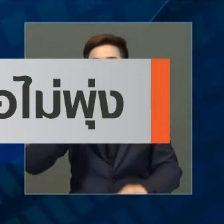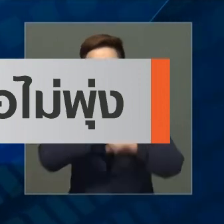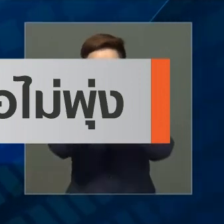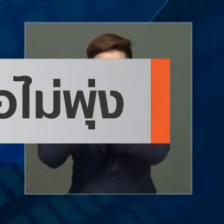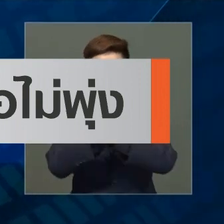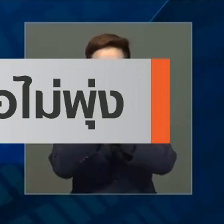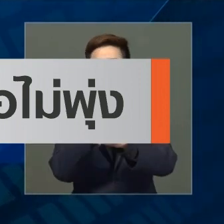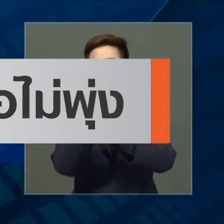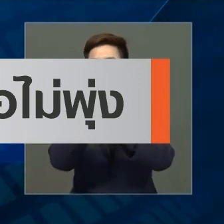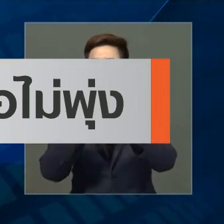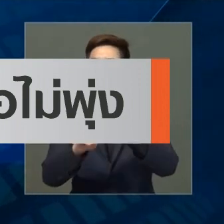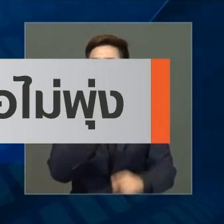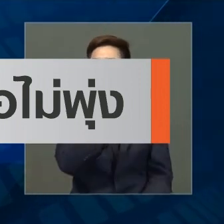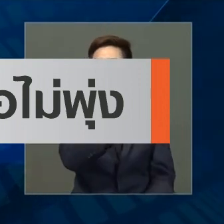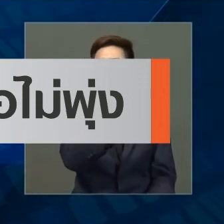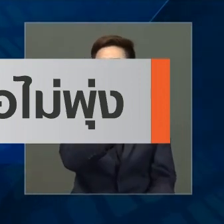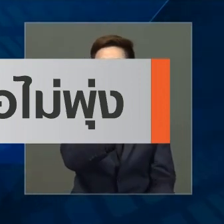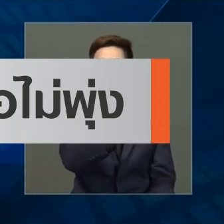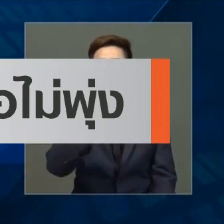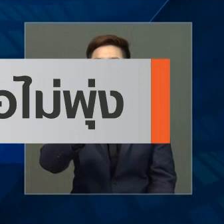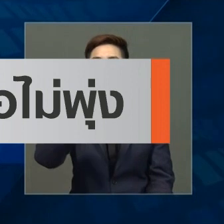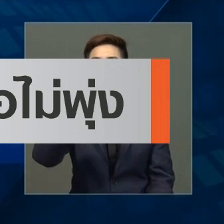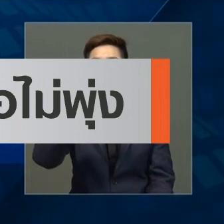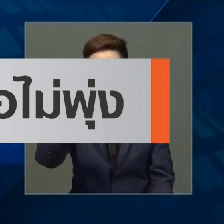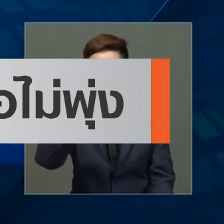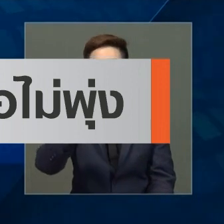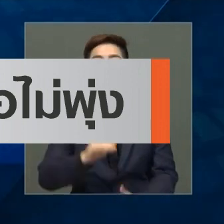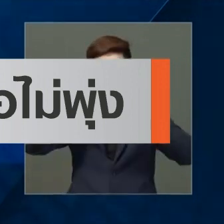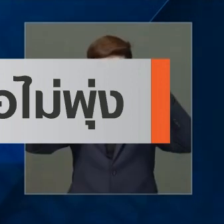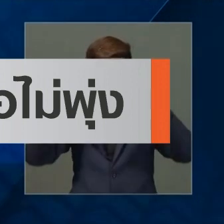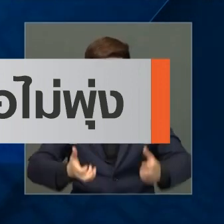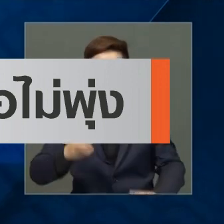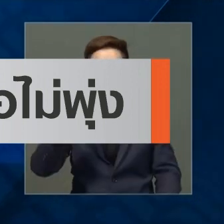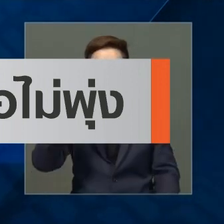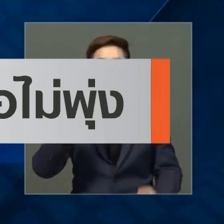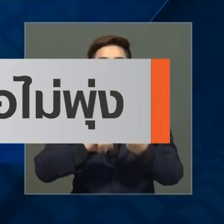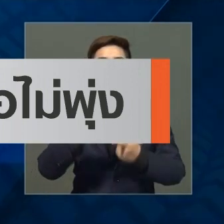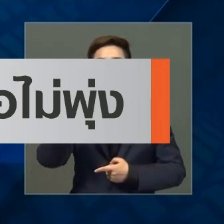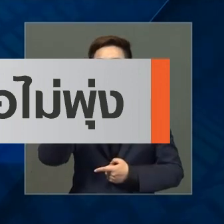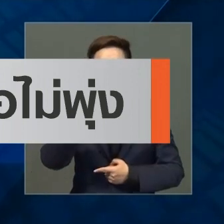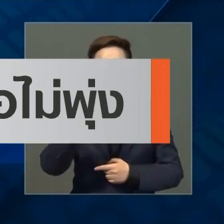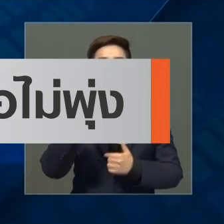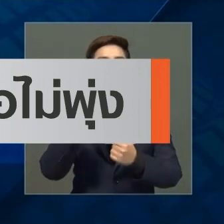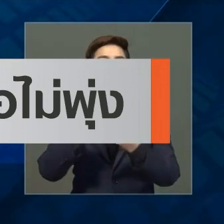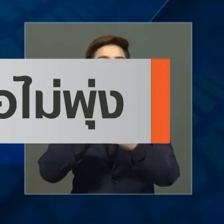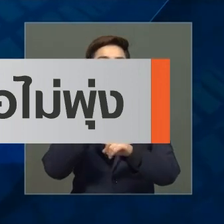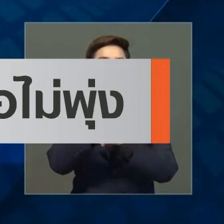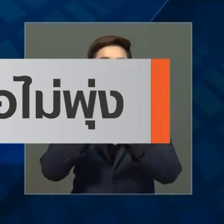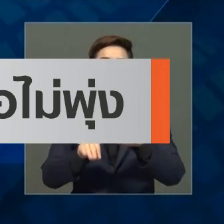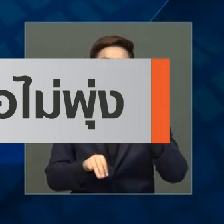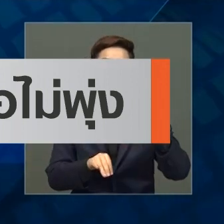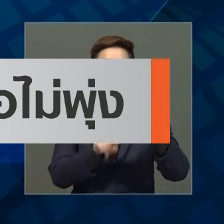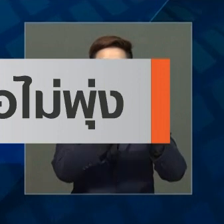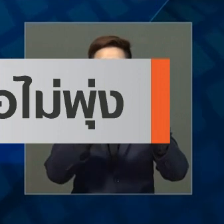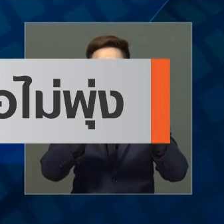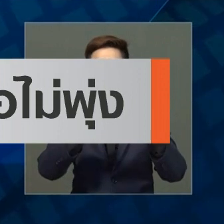สิทธิผลของวัคซีนในกรุงเทพภูเก็ตเชียงใหม่และกาฬสินธุ์พบว่าสูตรวัคซีนต่างๆเมื่อฉีดเข็มที่3จะป้องกันอา